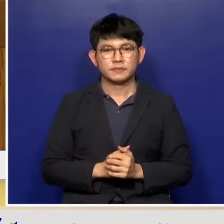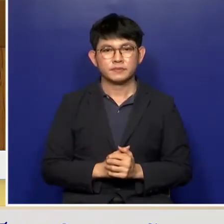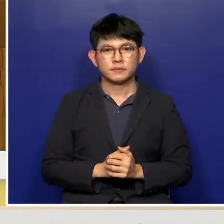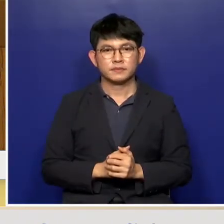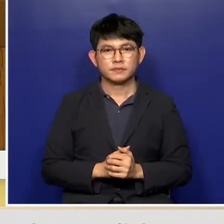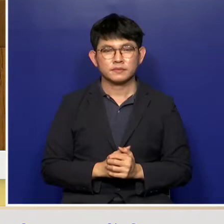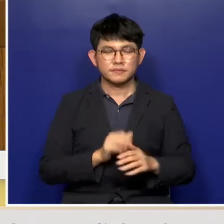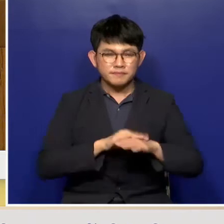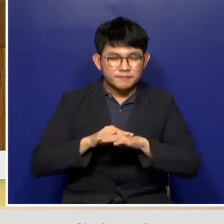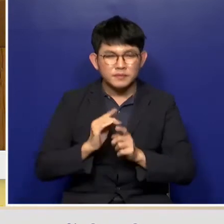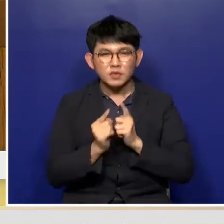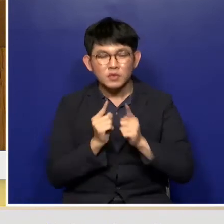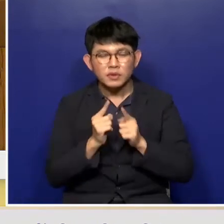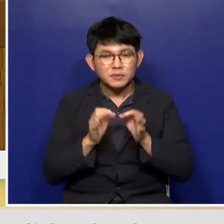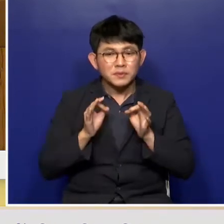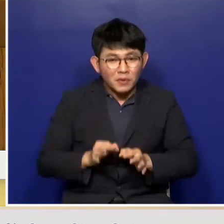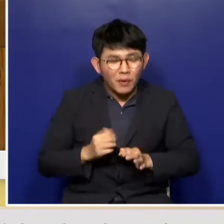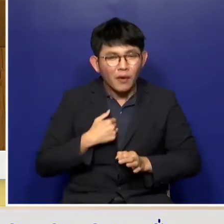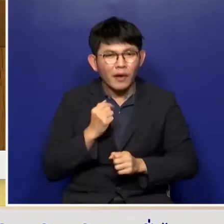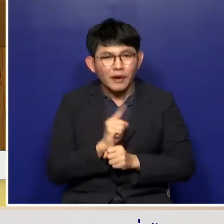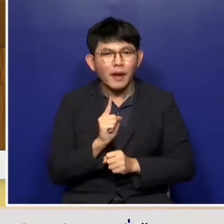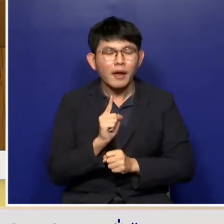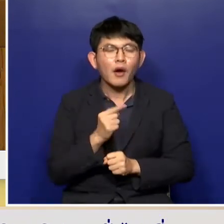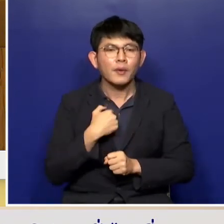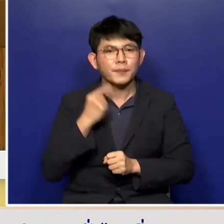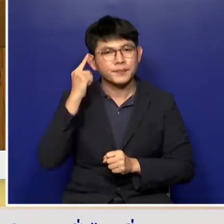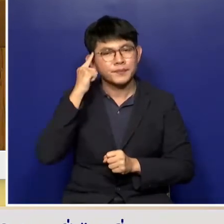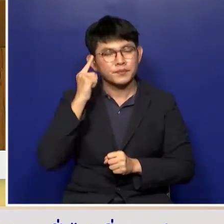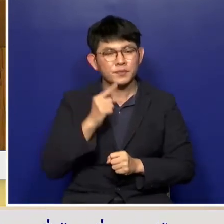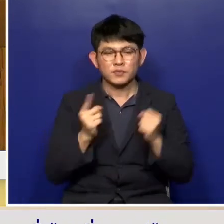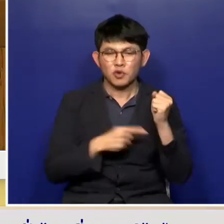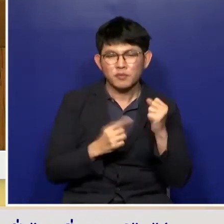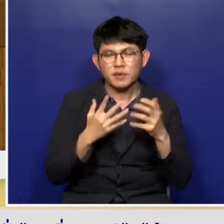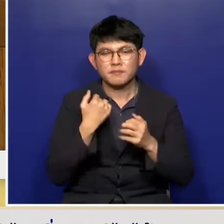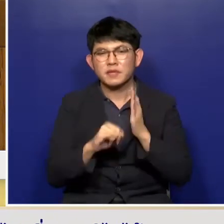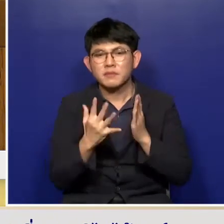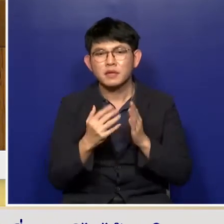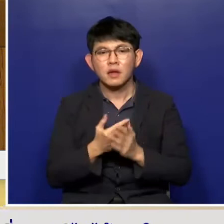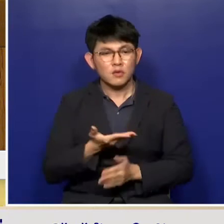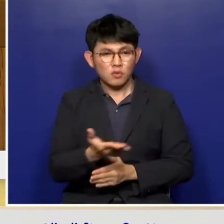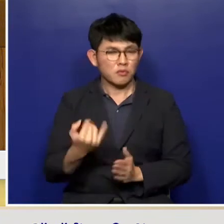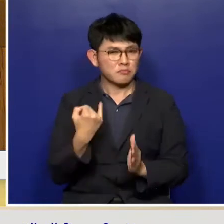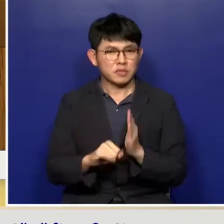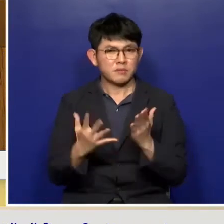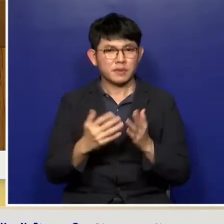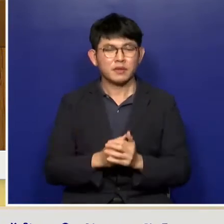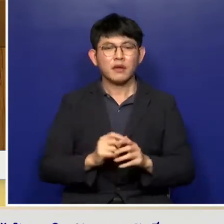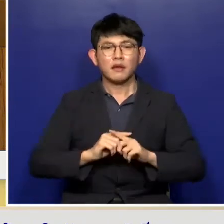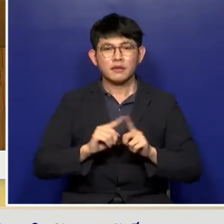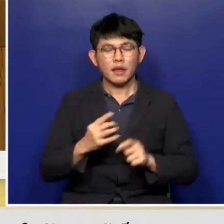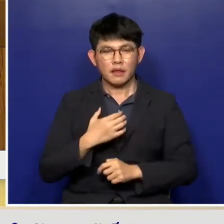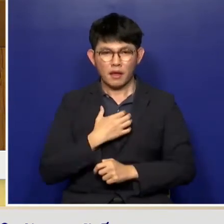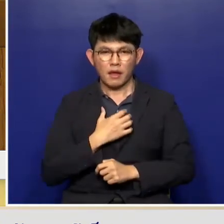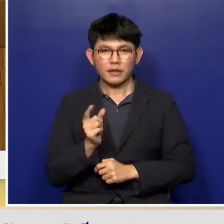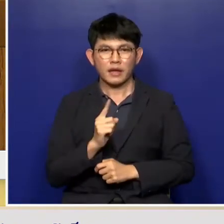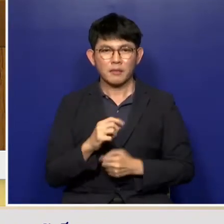oney einerรรจาตกลมกแล้อยางนทุกคนไมได้มโทศอะไรแต่ผมต้การ